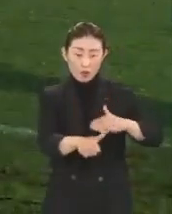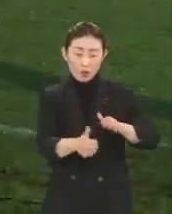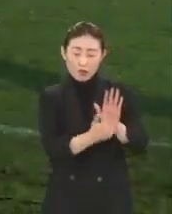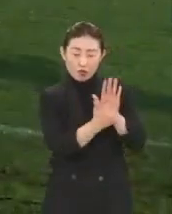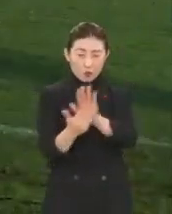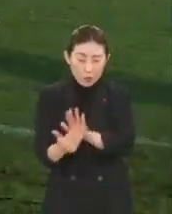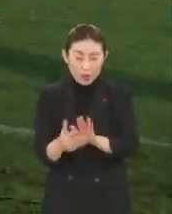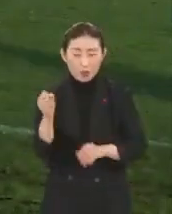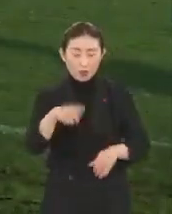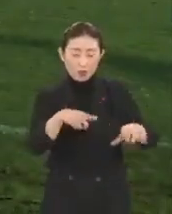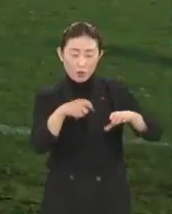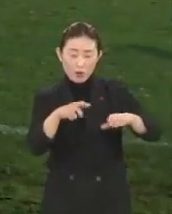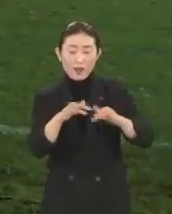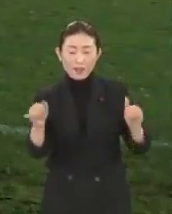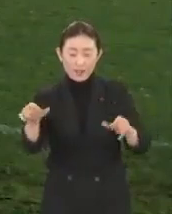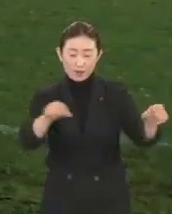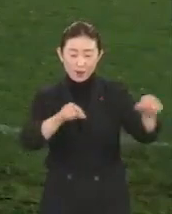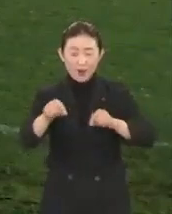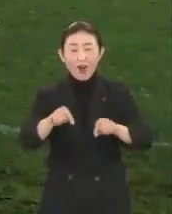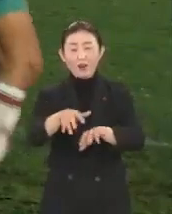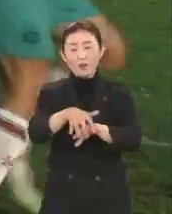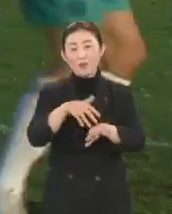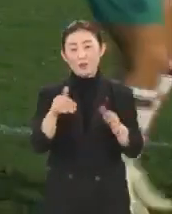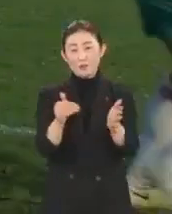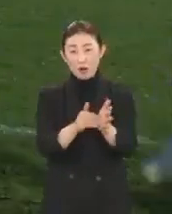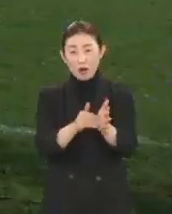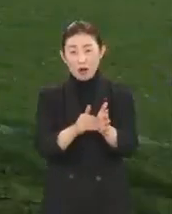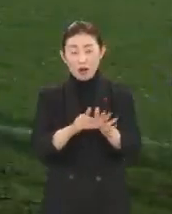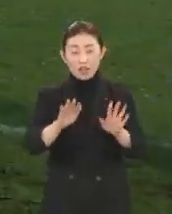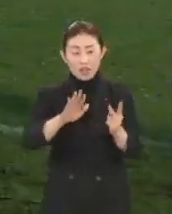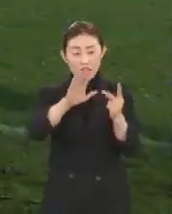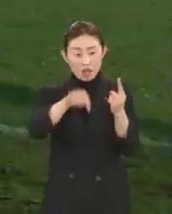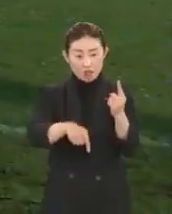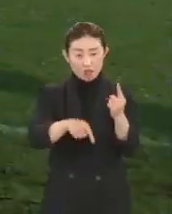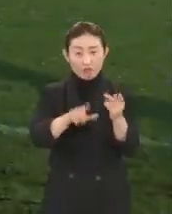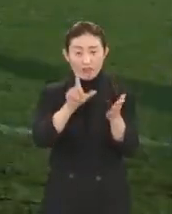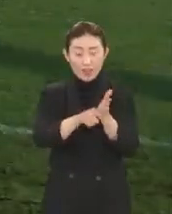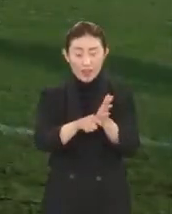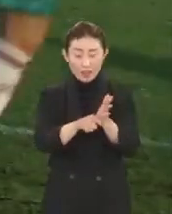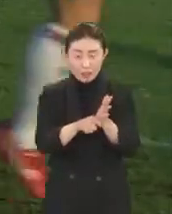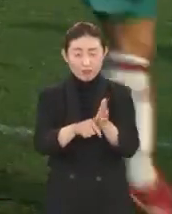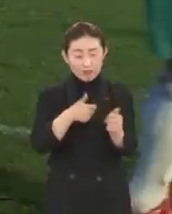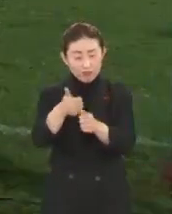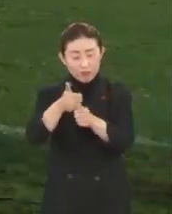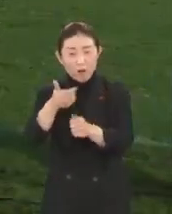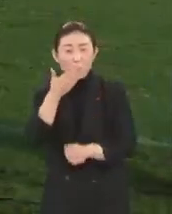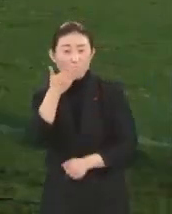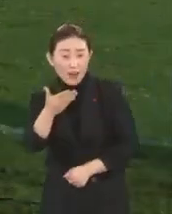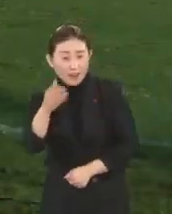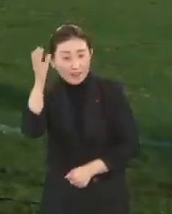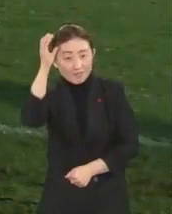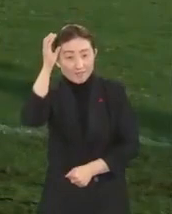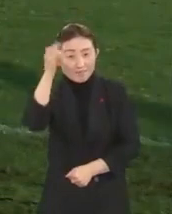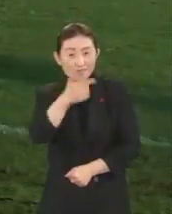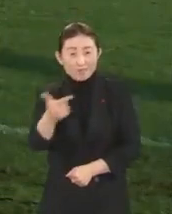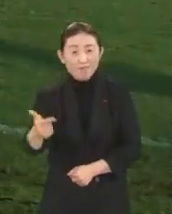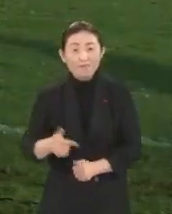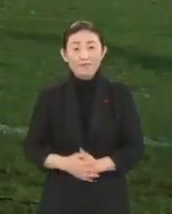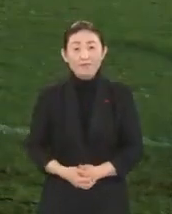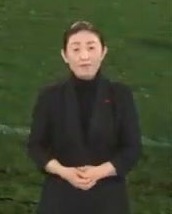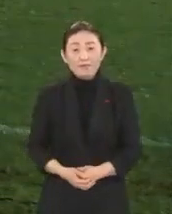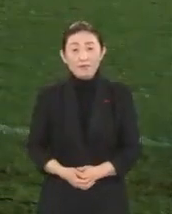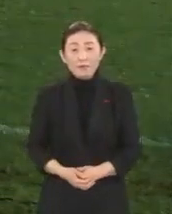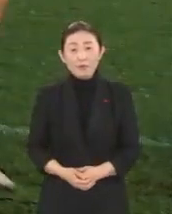수비수 등 공수 모두 전력강화에 성공한 대전 하나 시티즌이 1부 리그의 판도를 흔들 수 있을지 주목됩니다 태국 촌부리에서